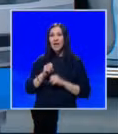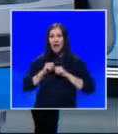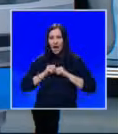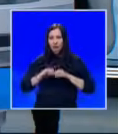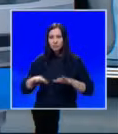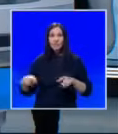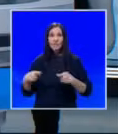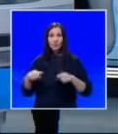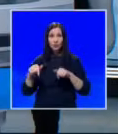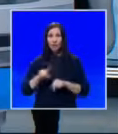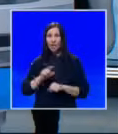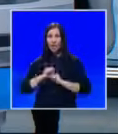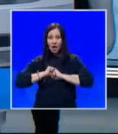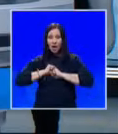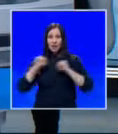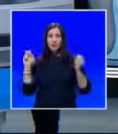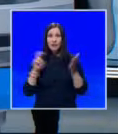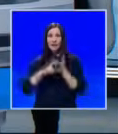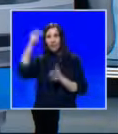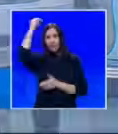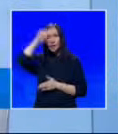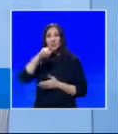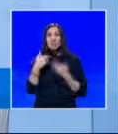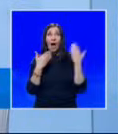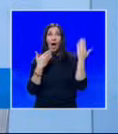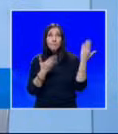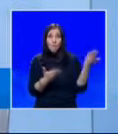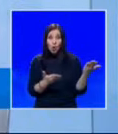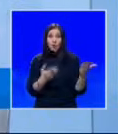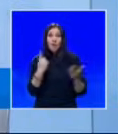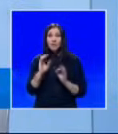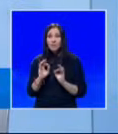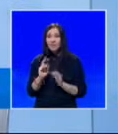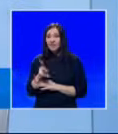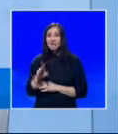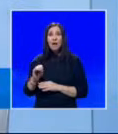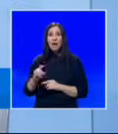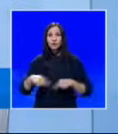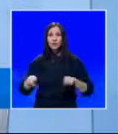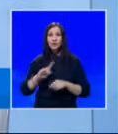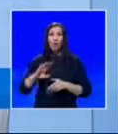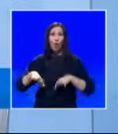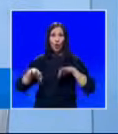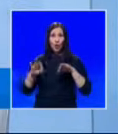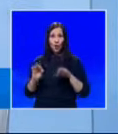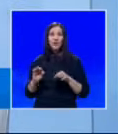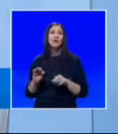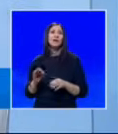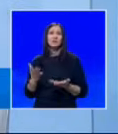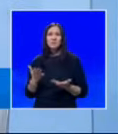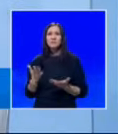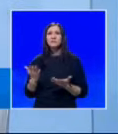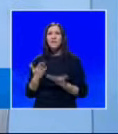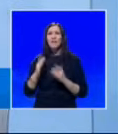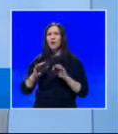не гръмне енергетиката на България. И не дай си Боже вече в един момент да влеземе в еврозоната неподготвени, да дойде дигитално евро, с което с едно копче да стават страшни порази.